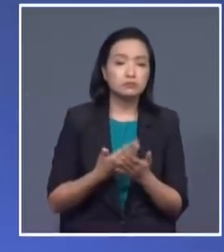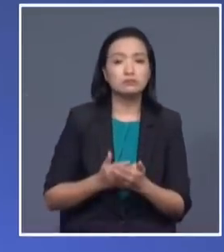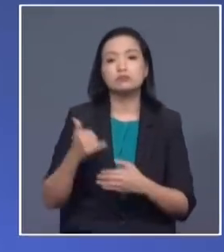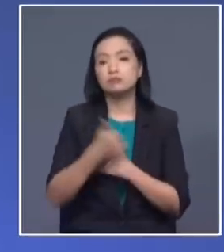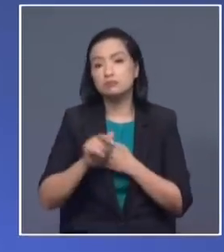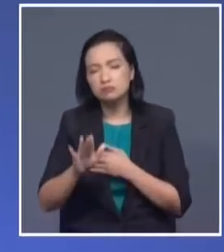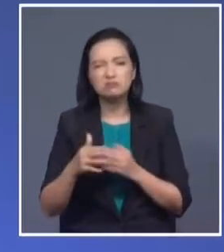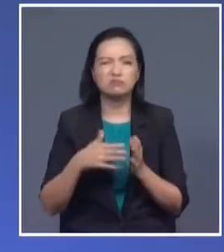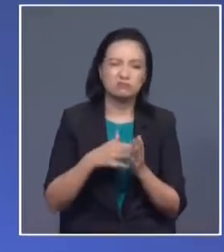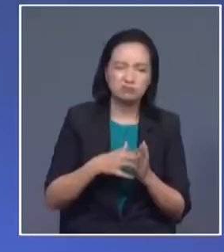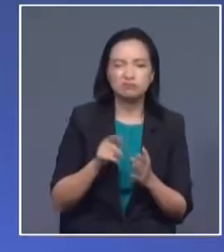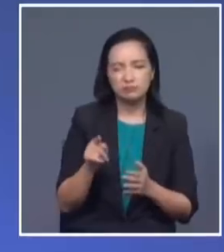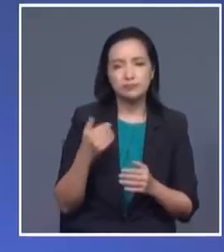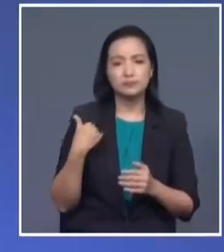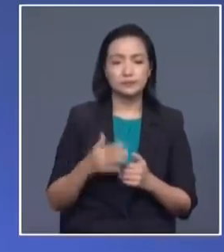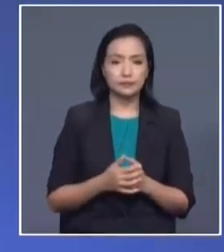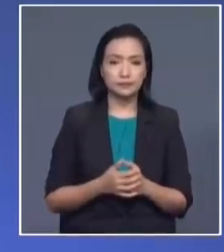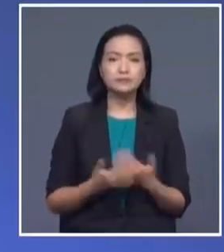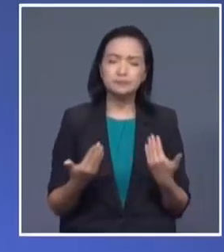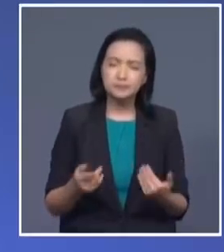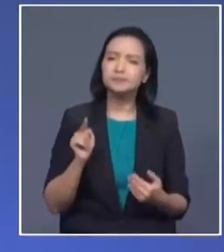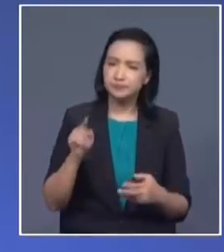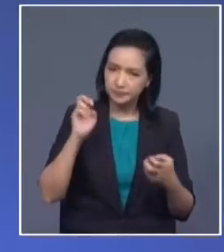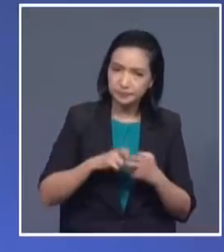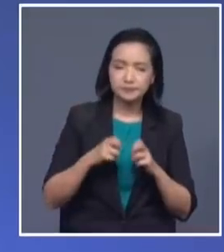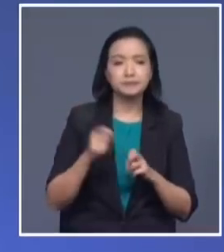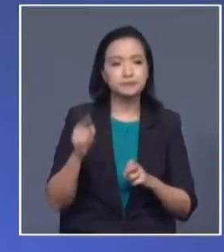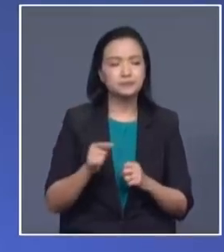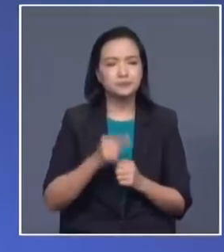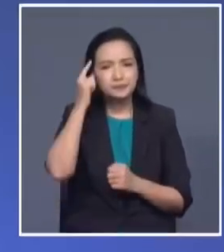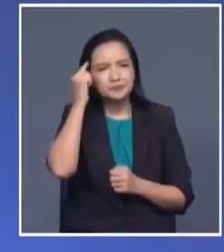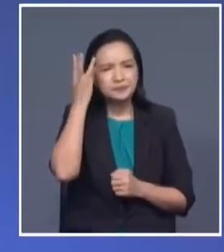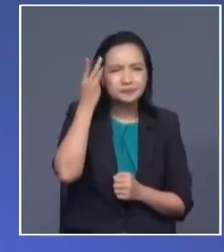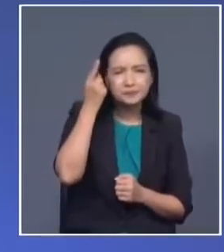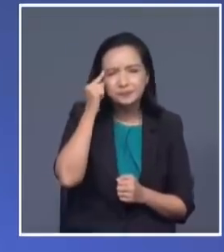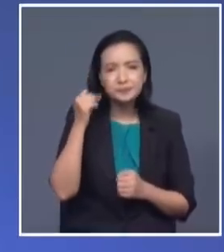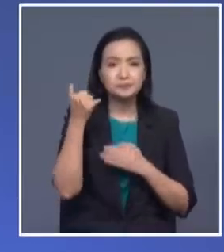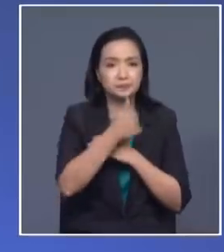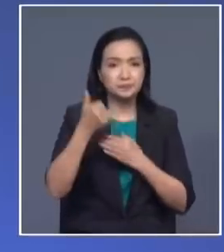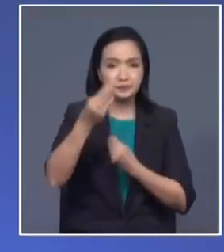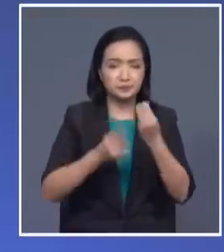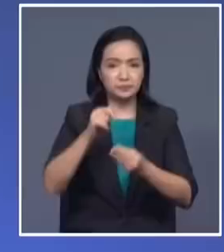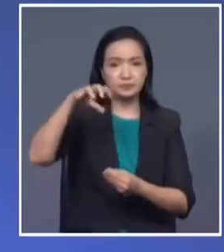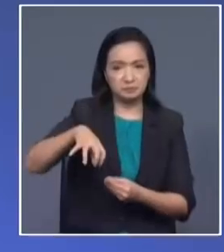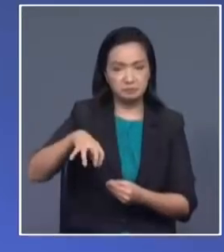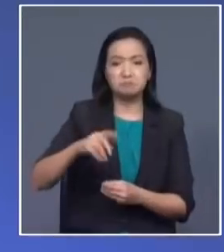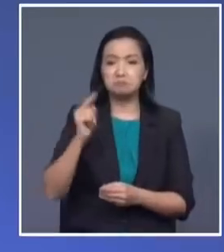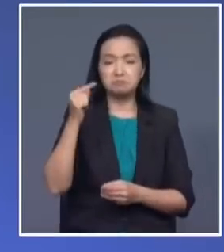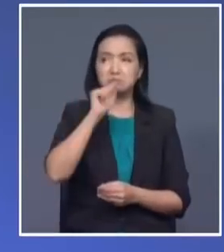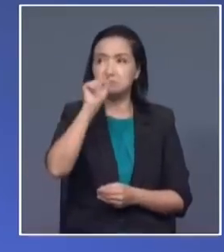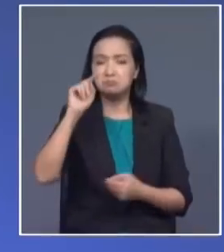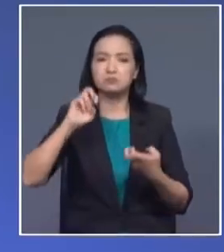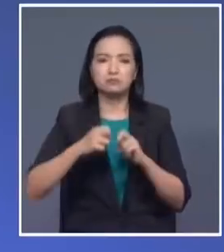ากในช่วงที่ผ่านมาปรากฏการดังกล่าวก่อให้เกิดความกังวลว่าประเทศตลาดเกิดใหม่อื่นอาจติดโรคหรือประสบปัญ